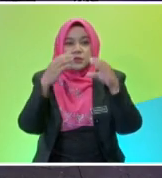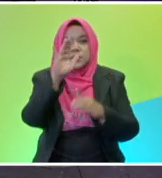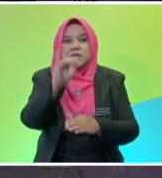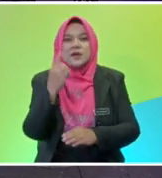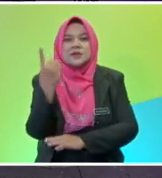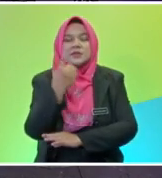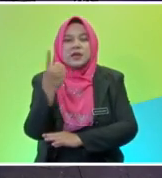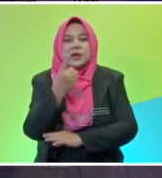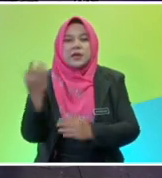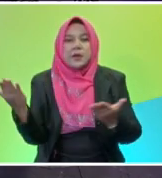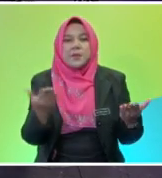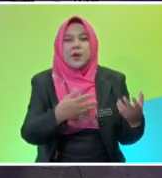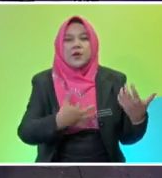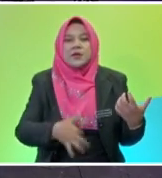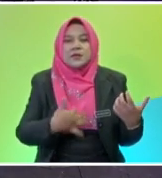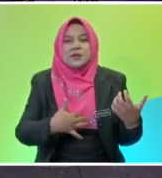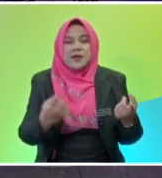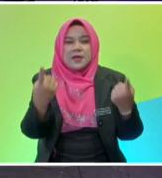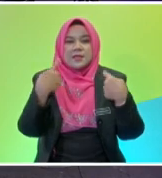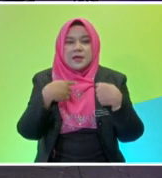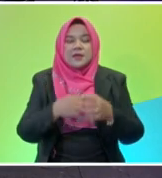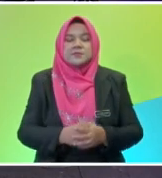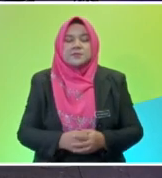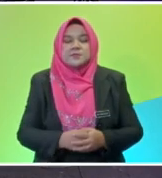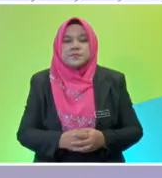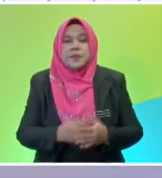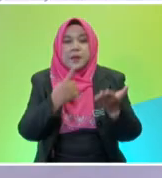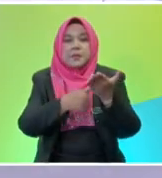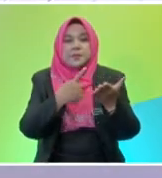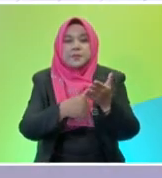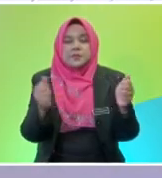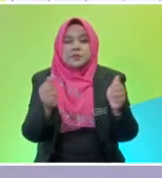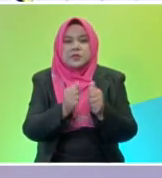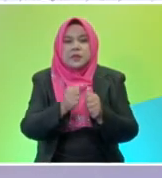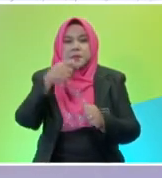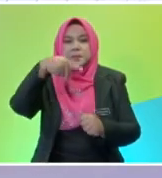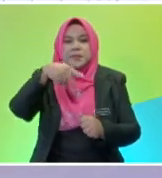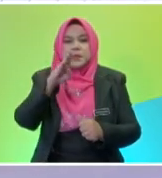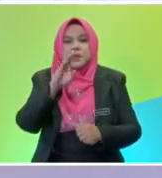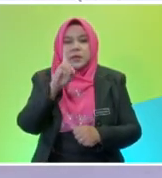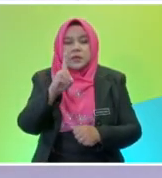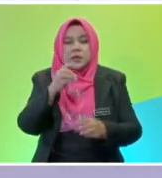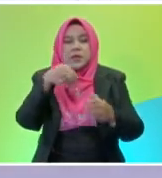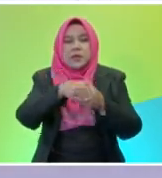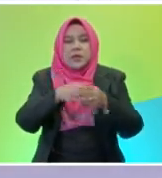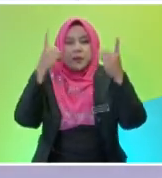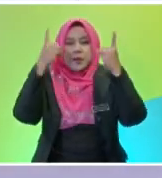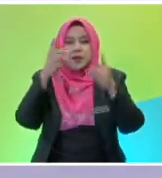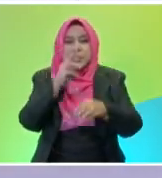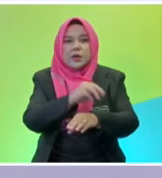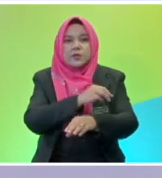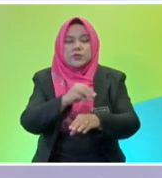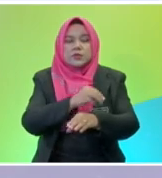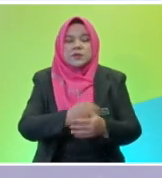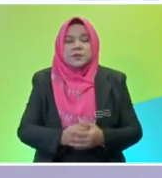datang ke studio hari ini kita akan membincangkan tentang pendidikan sekolah menengah tetapi